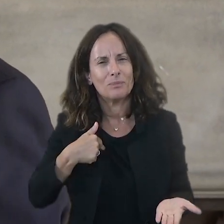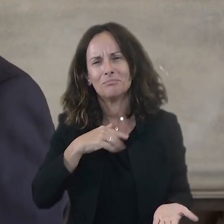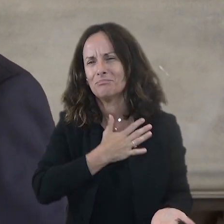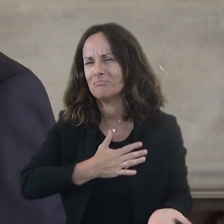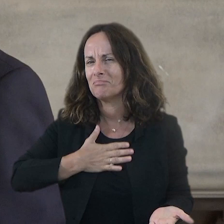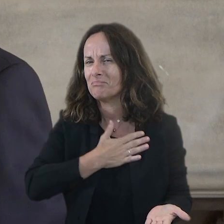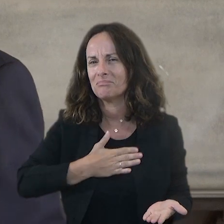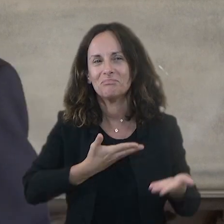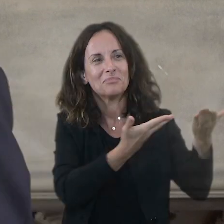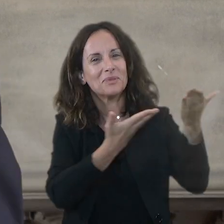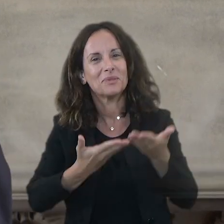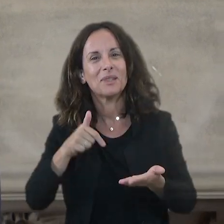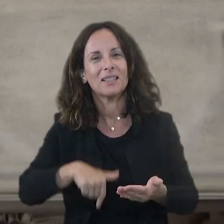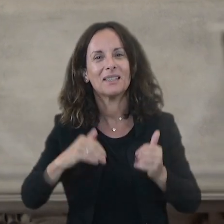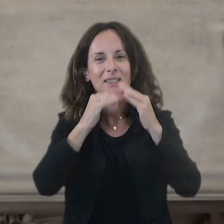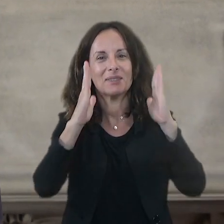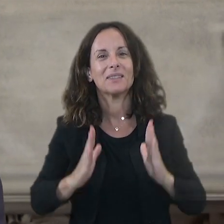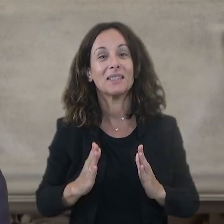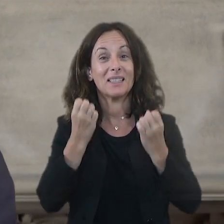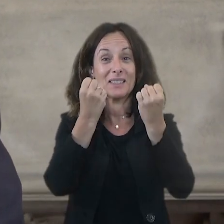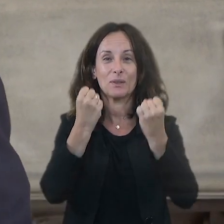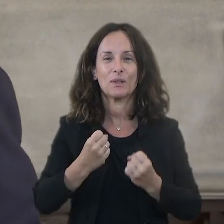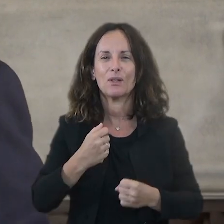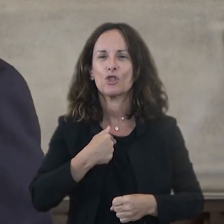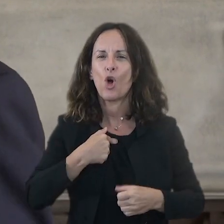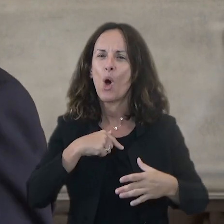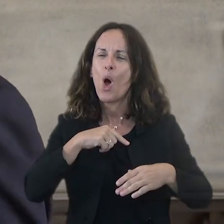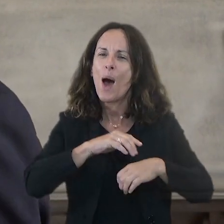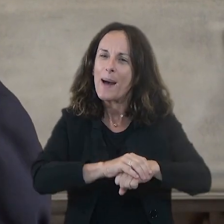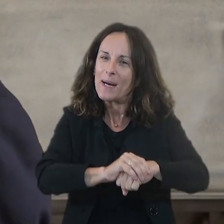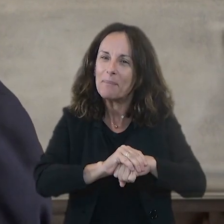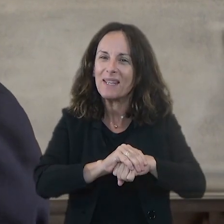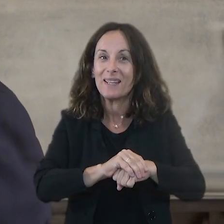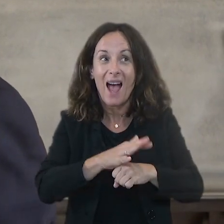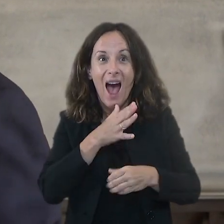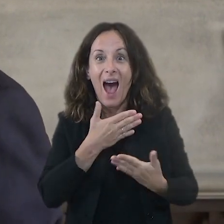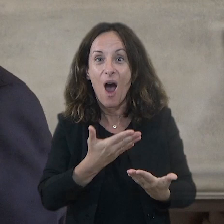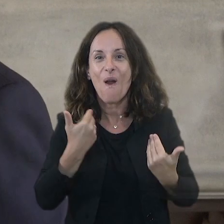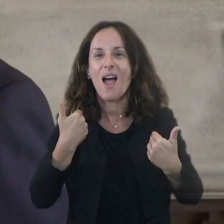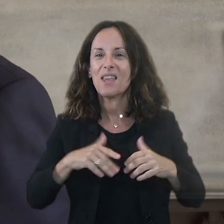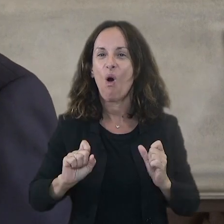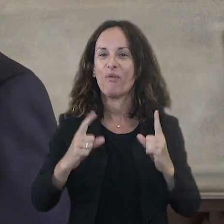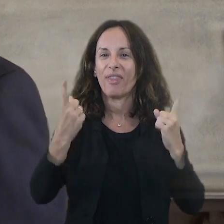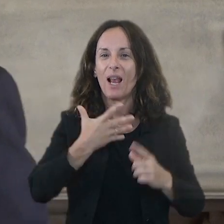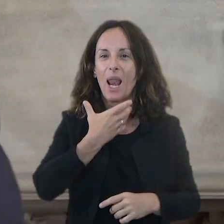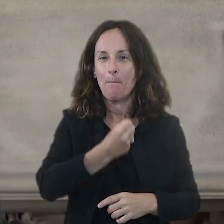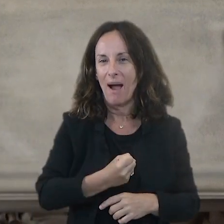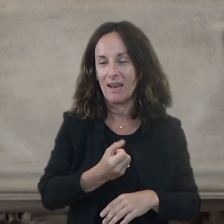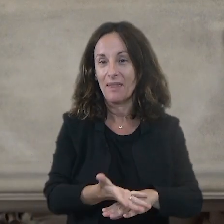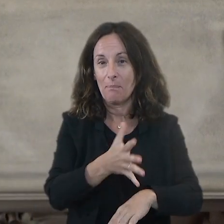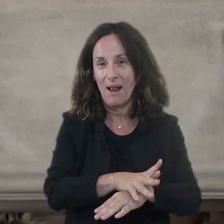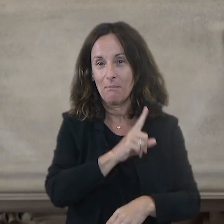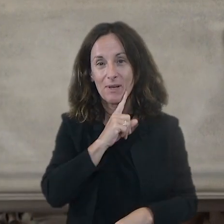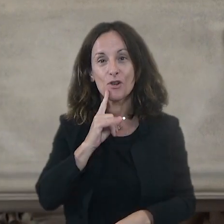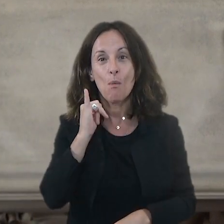una satisfacció poder rebre en aquesta casa, en aquesta institució, en el meu amic i avui Esbalda de Palma, en Jaume Martínez.